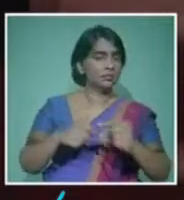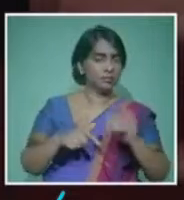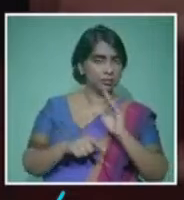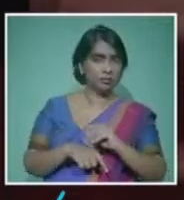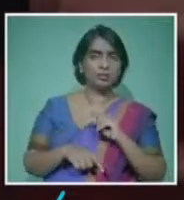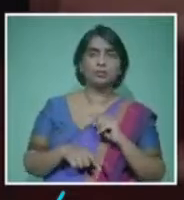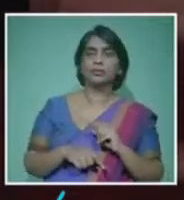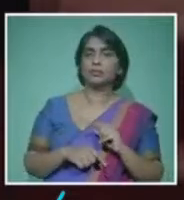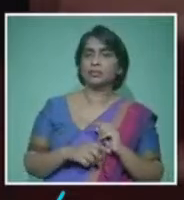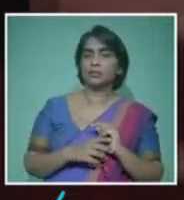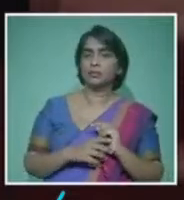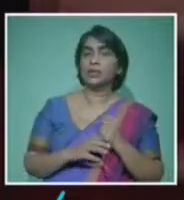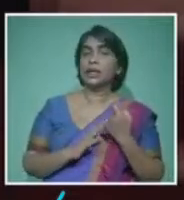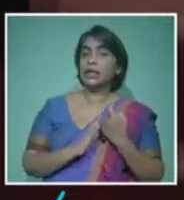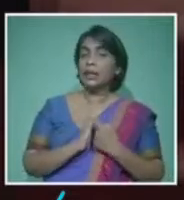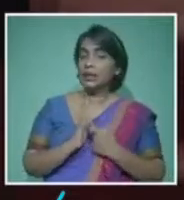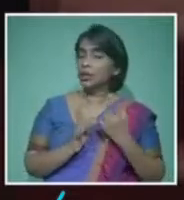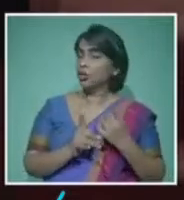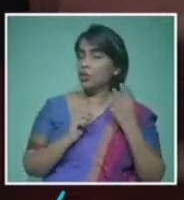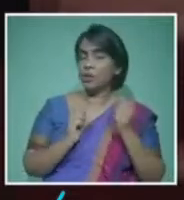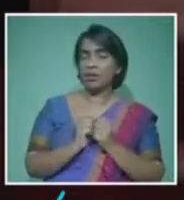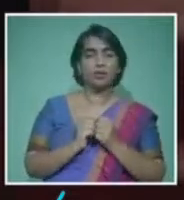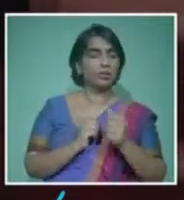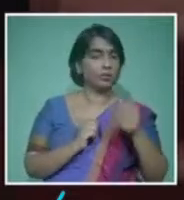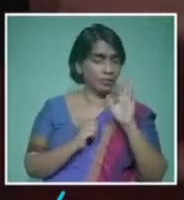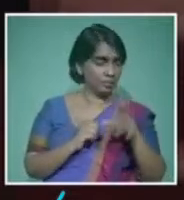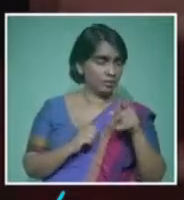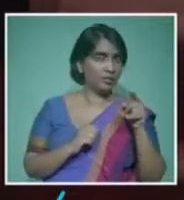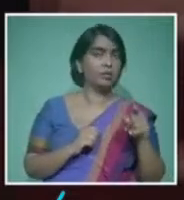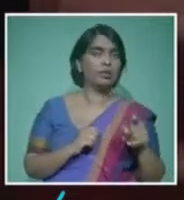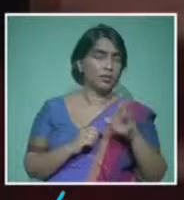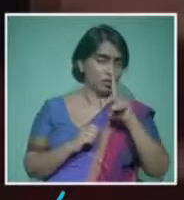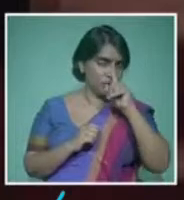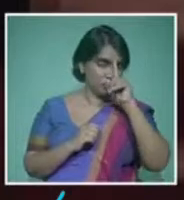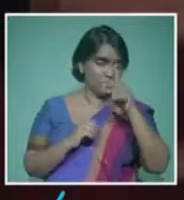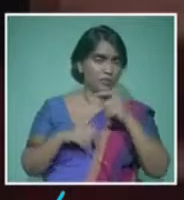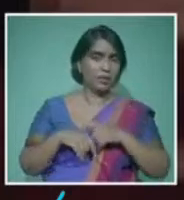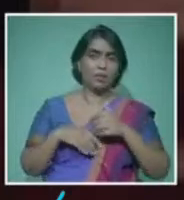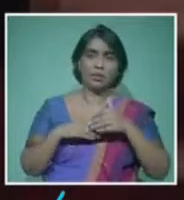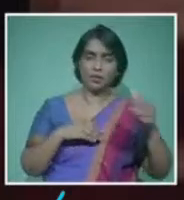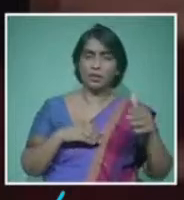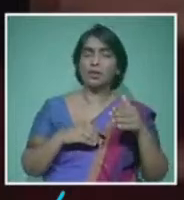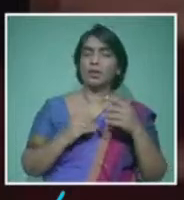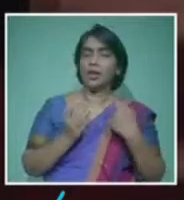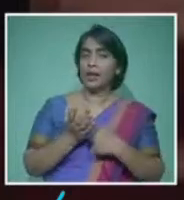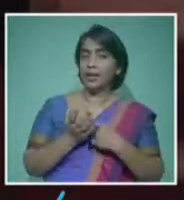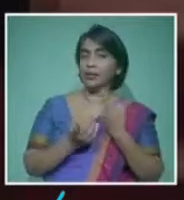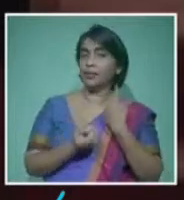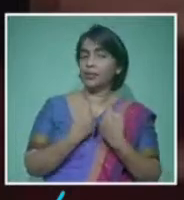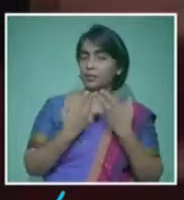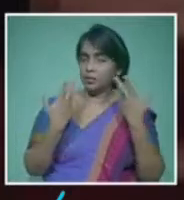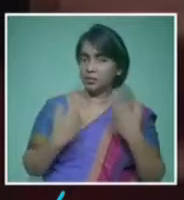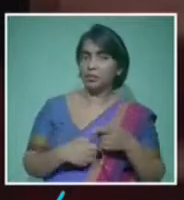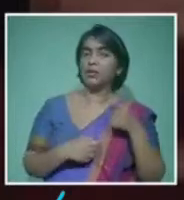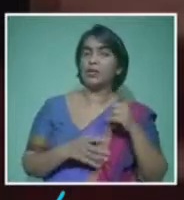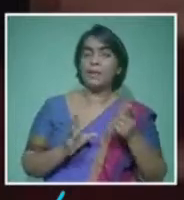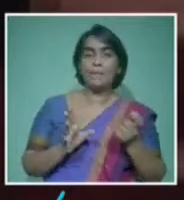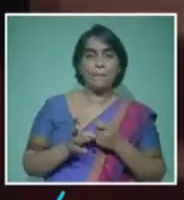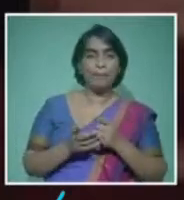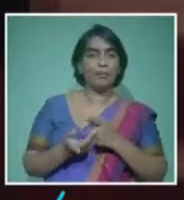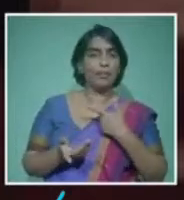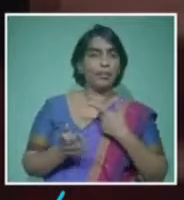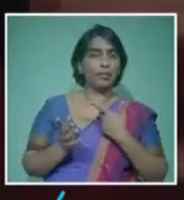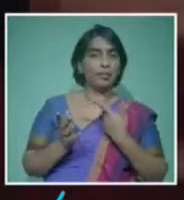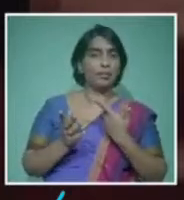කරමින් නීතිමය අවශ්‍යතා සපුරාලන්නේ නම් සතියක කාලයක් තුළ රේගු පරීක්ෂණ අවසන් කර මෙම කිරිපිටි